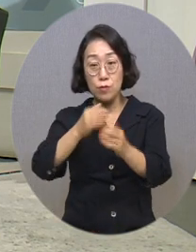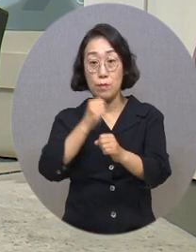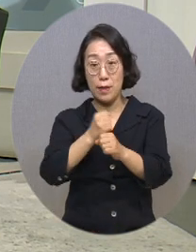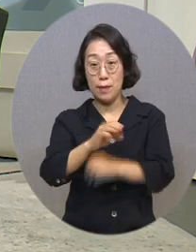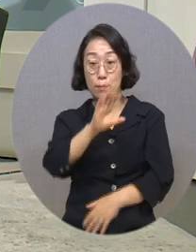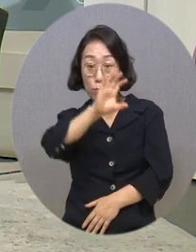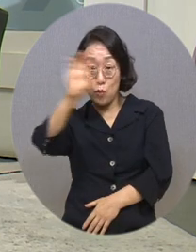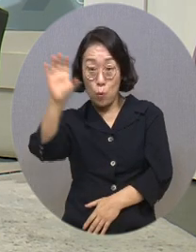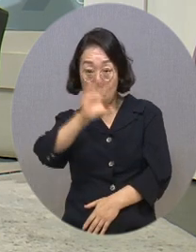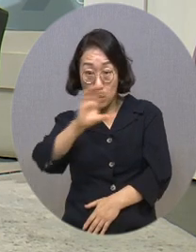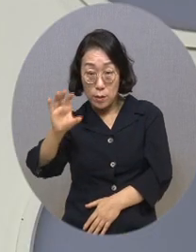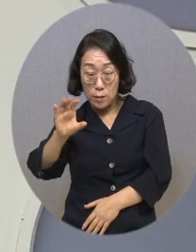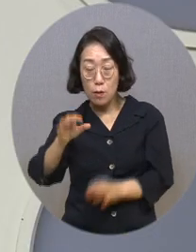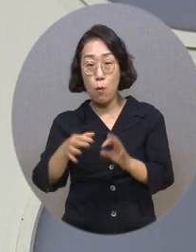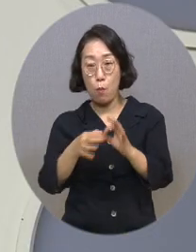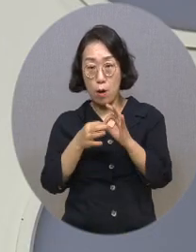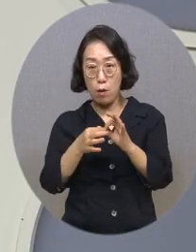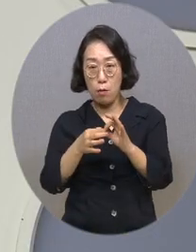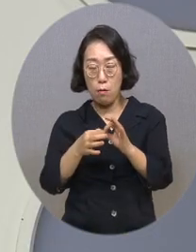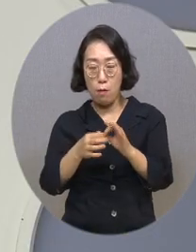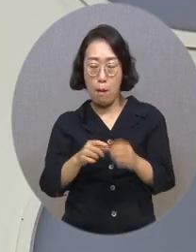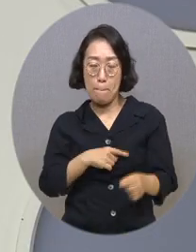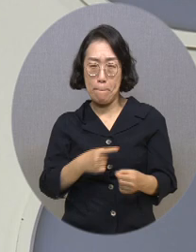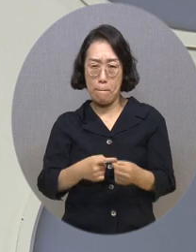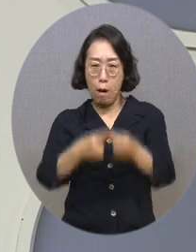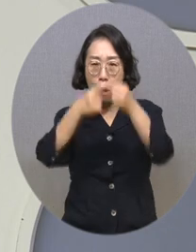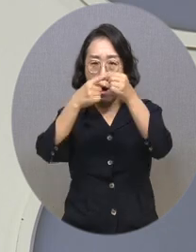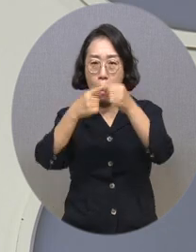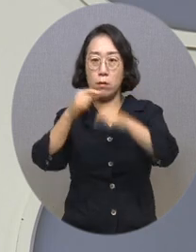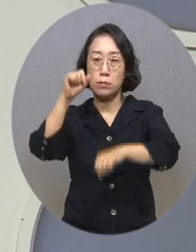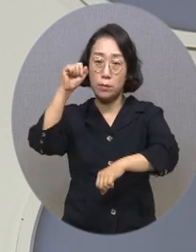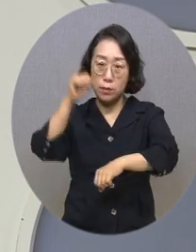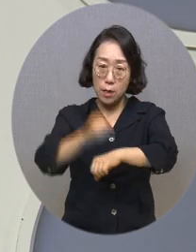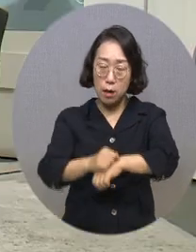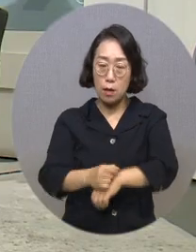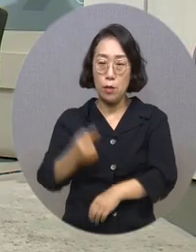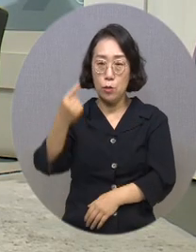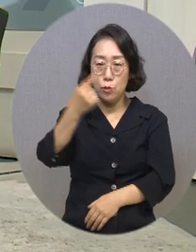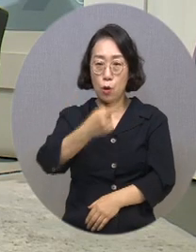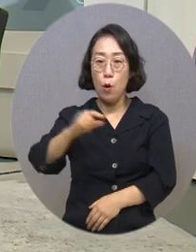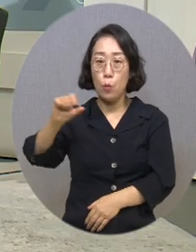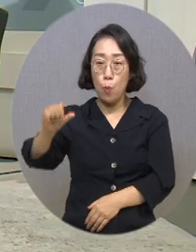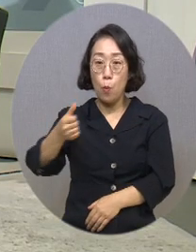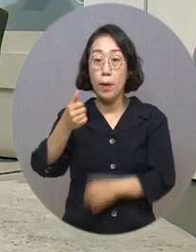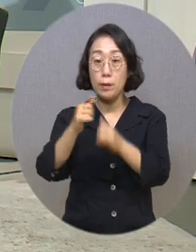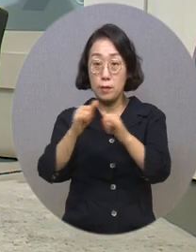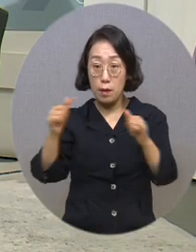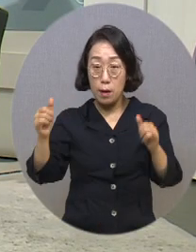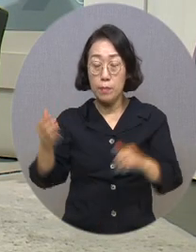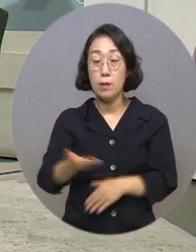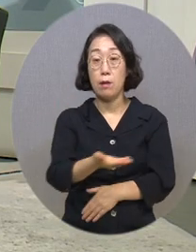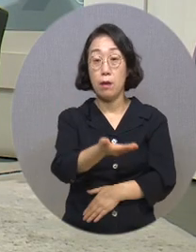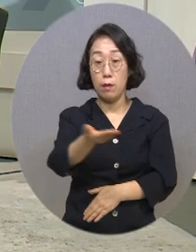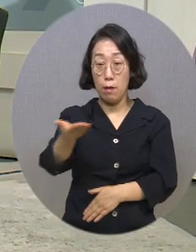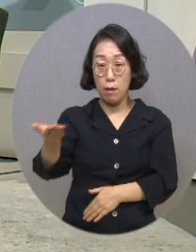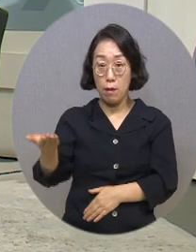그 분야에서는 최고의 1인자로 한 1,500명 예. 이상의